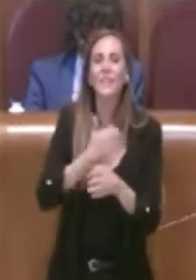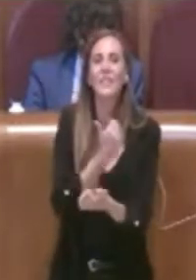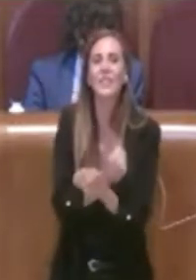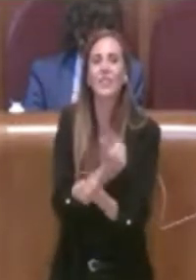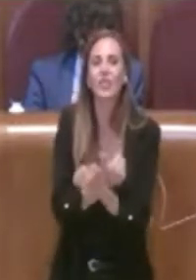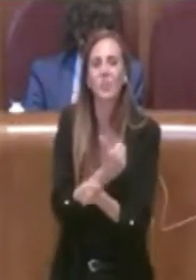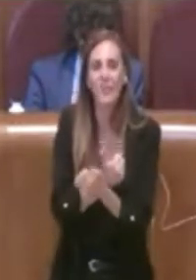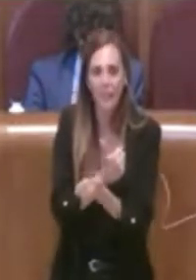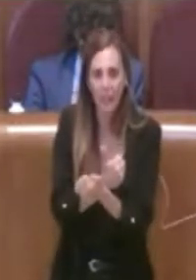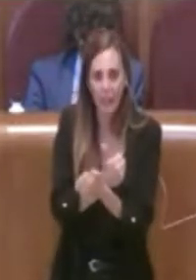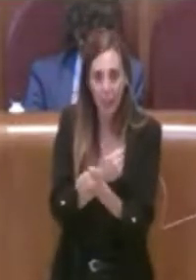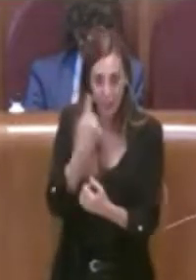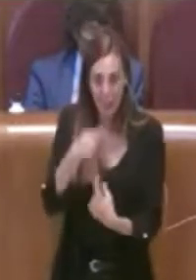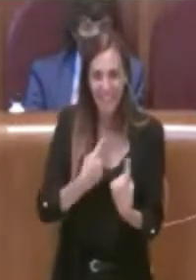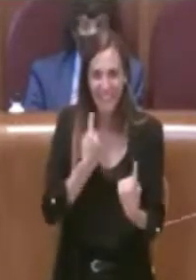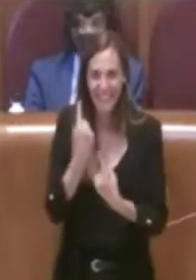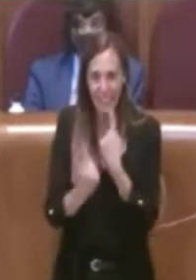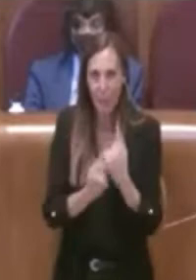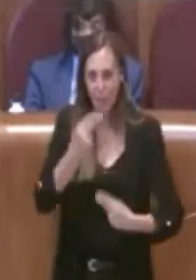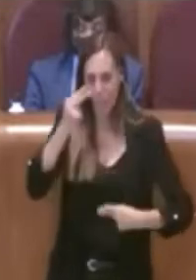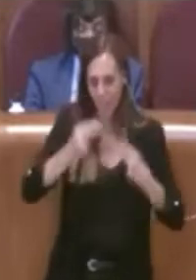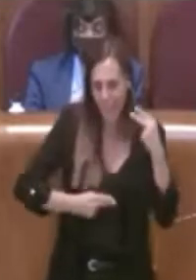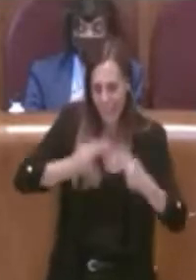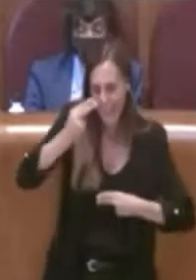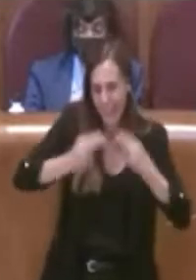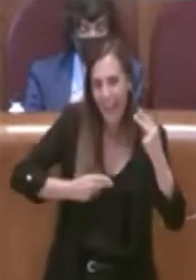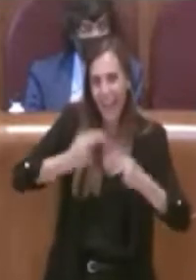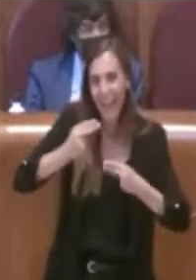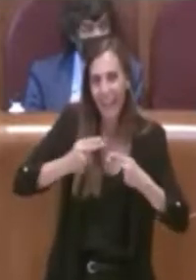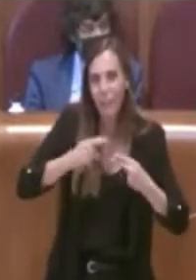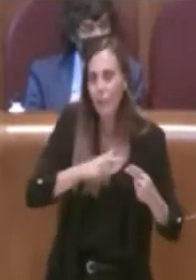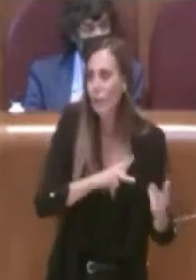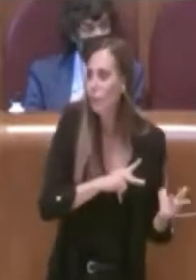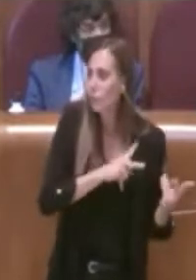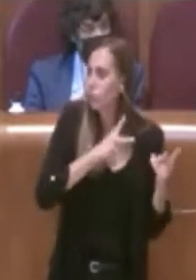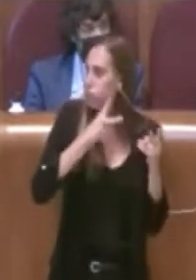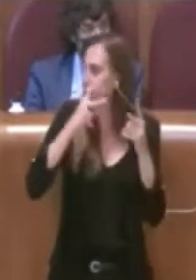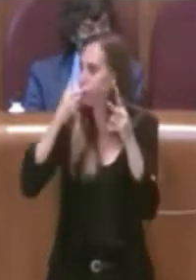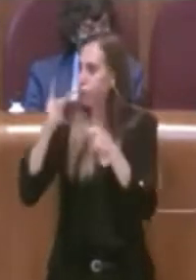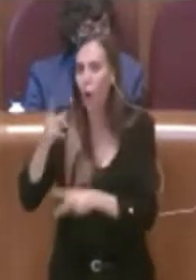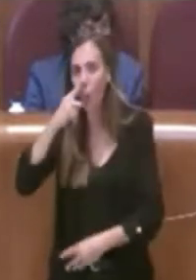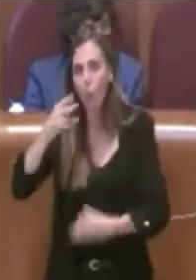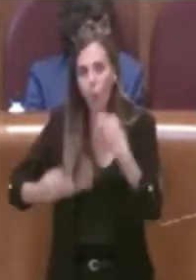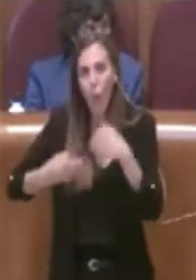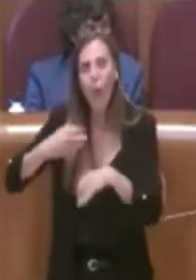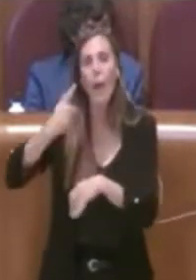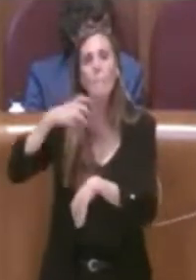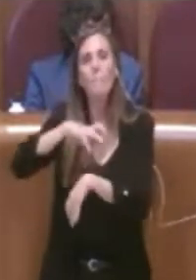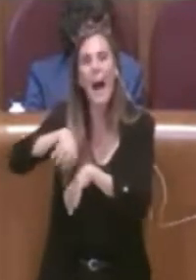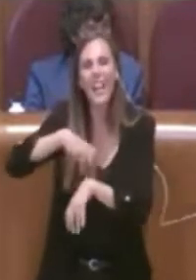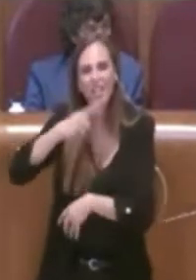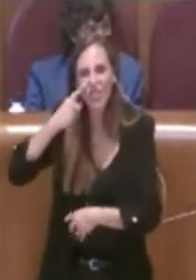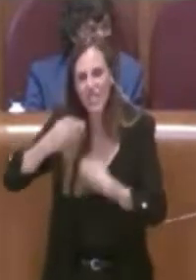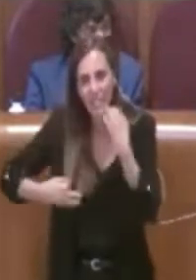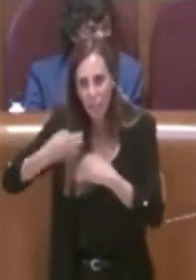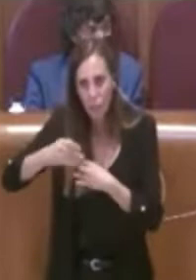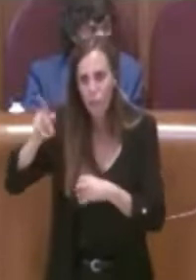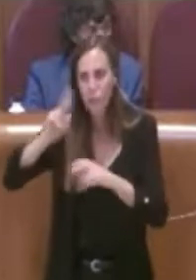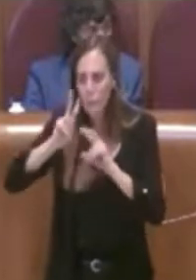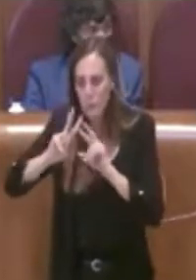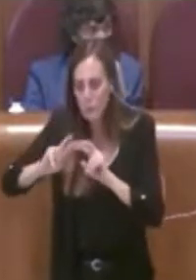tutta la questa questione dei bilanci a ma è andata a finire in procura per cui la magistratura sta indagando su tutti i bilanci dal